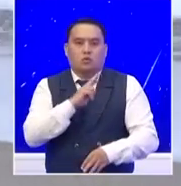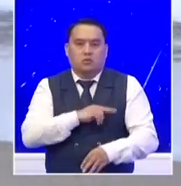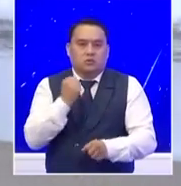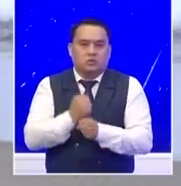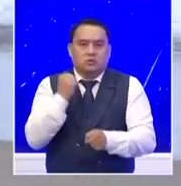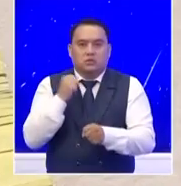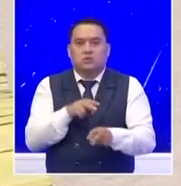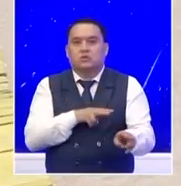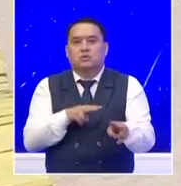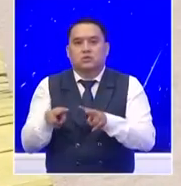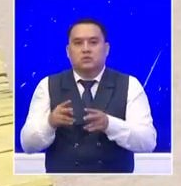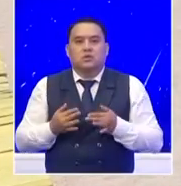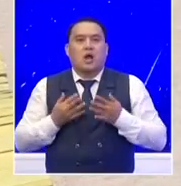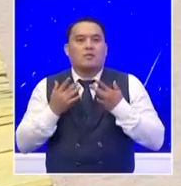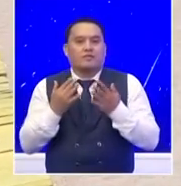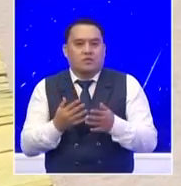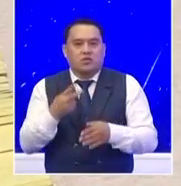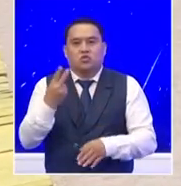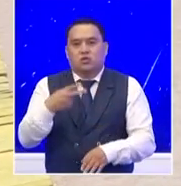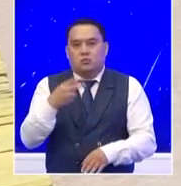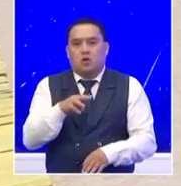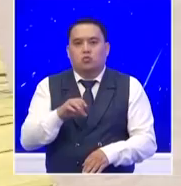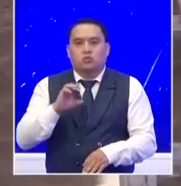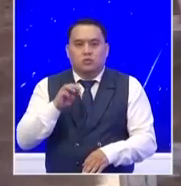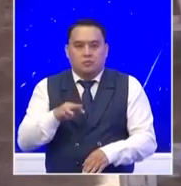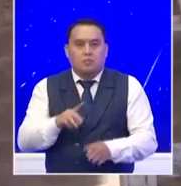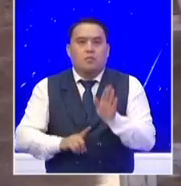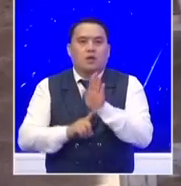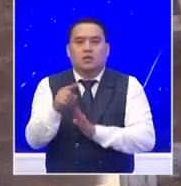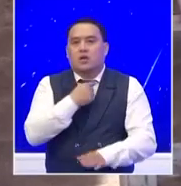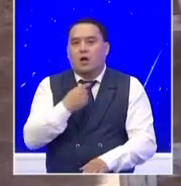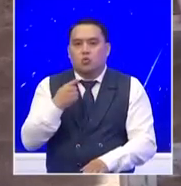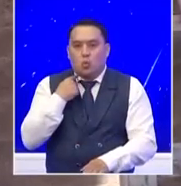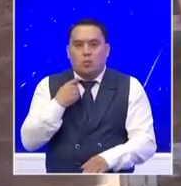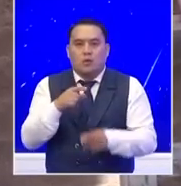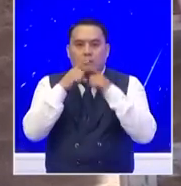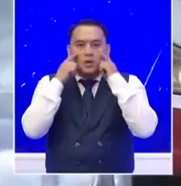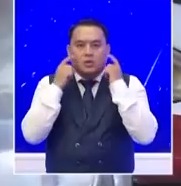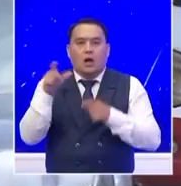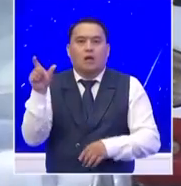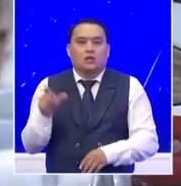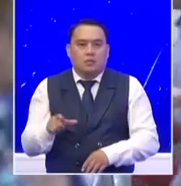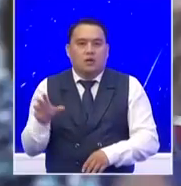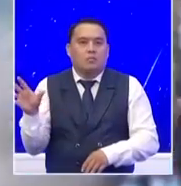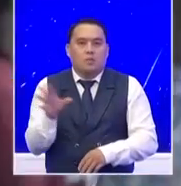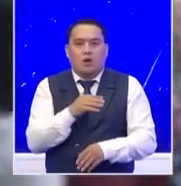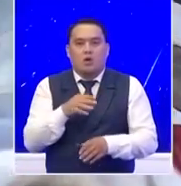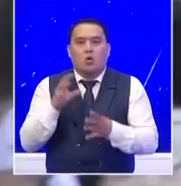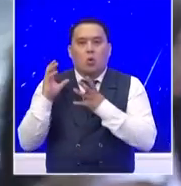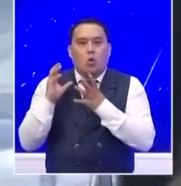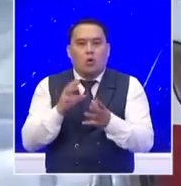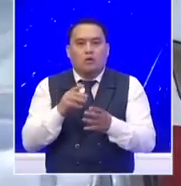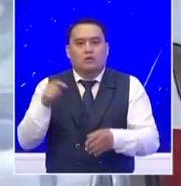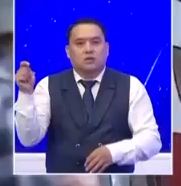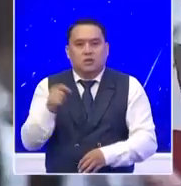қатаң санитарлық талап қойылып отыр. 20 маусымнан бастап Талдықорғанда бетпердесіз жүрген тұрғындар қоғамдық көліктерге